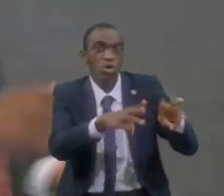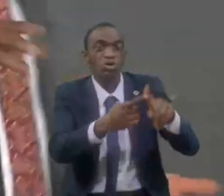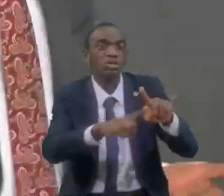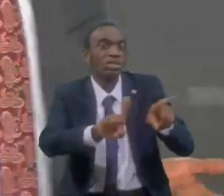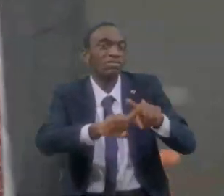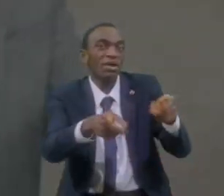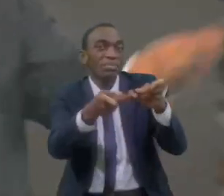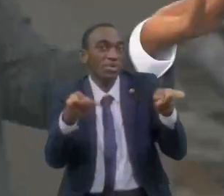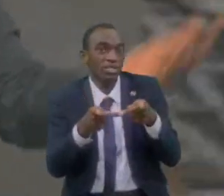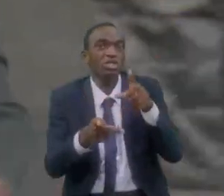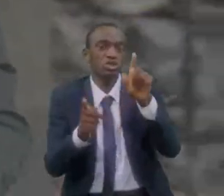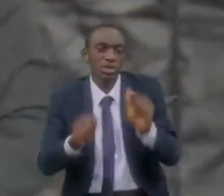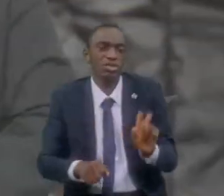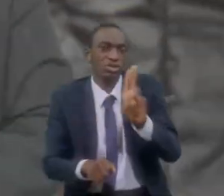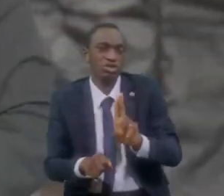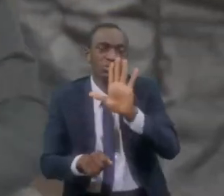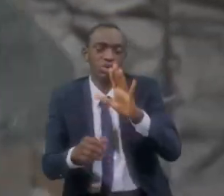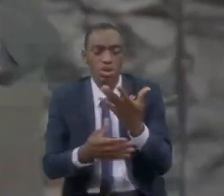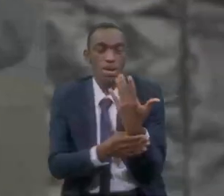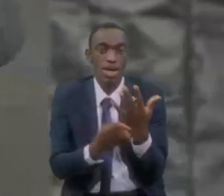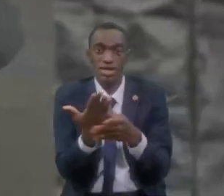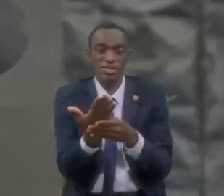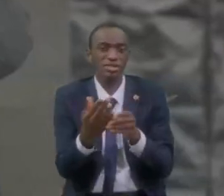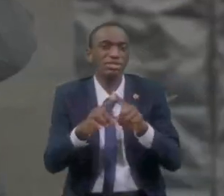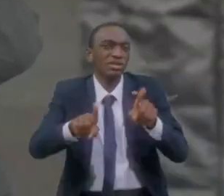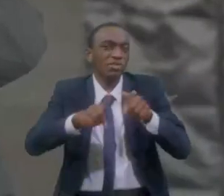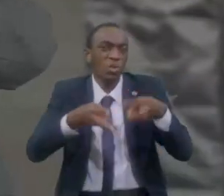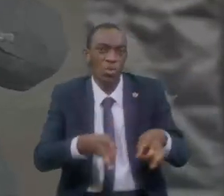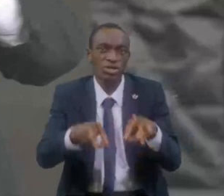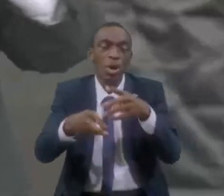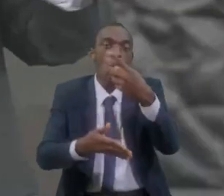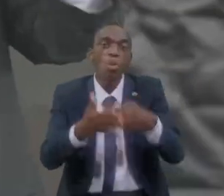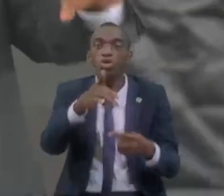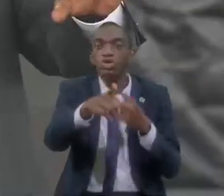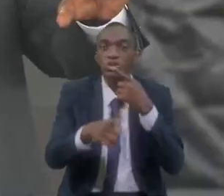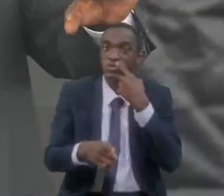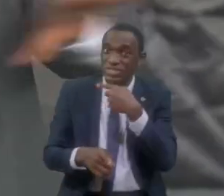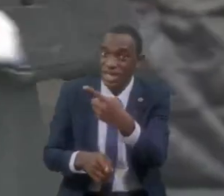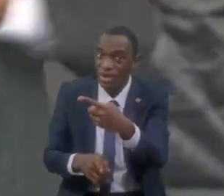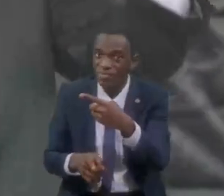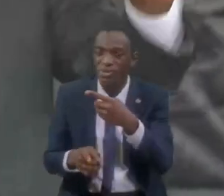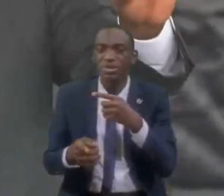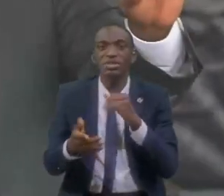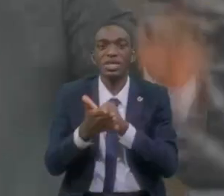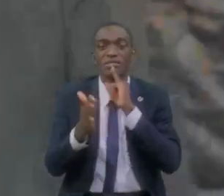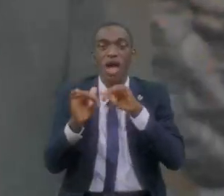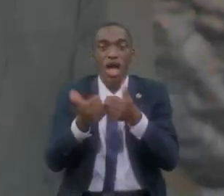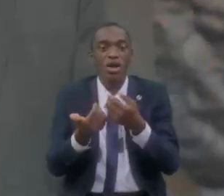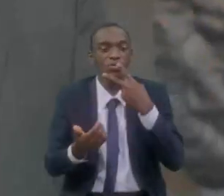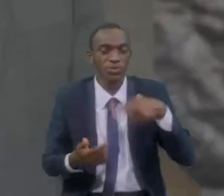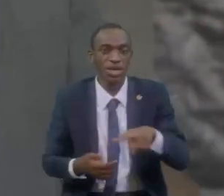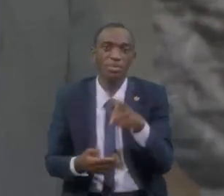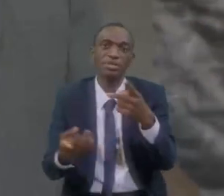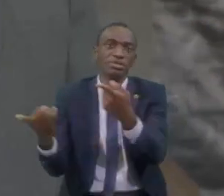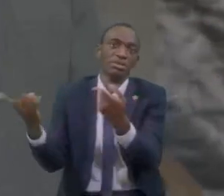dis, tu peux utiliser tes mains de différentes manières. Mais ce que tu dis, c'est comme ça. Les serpents sont